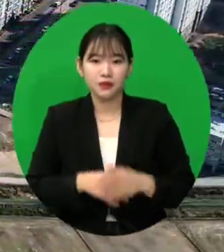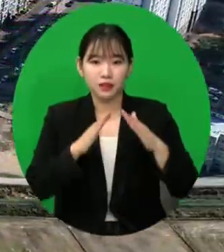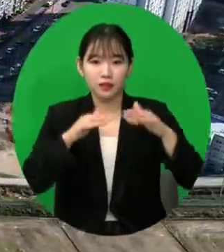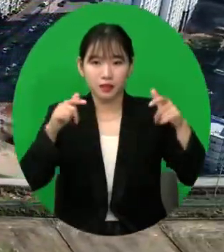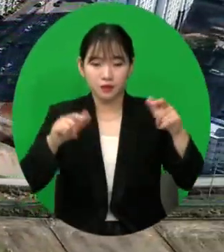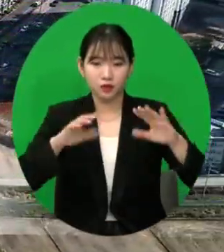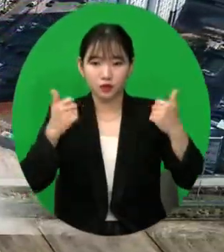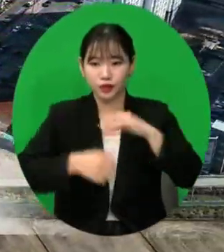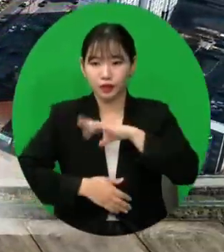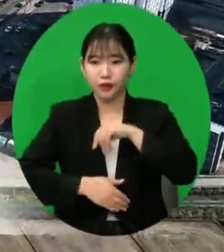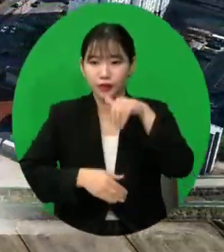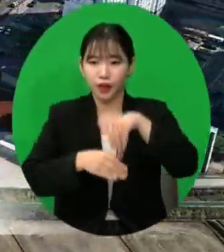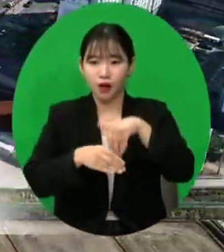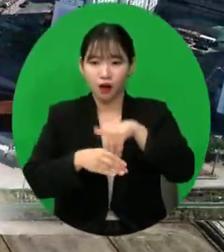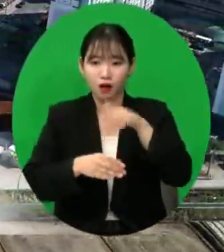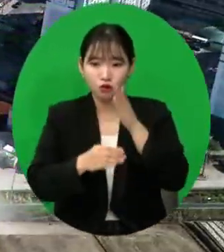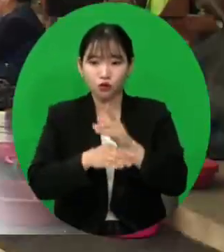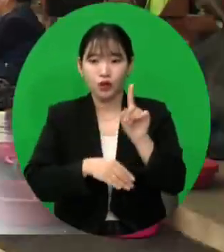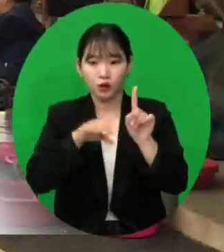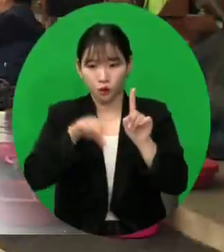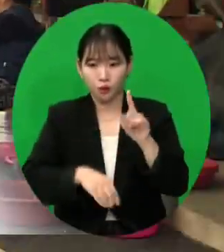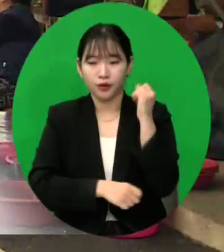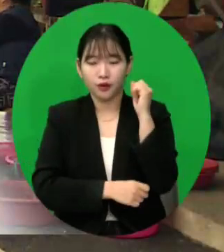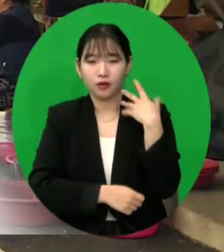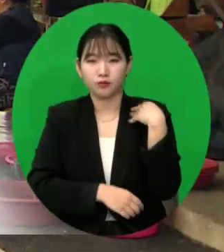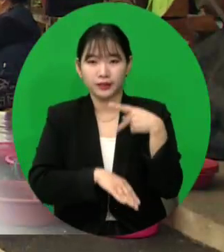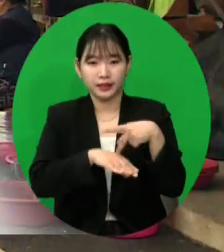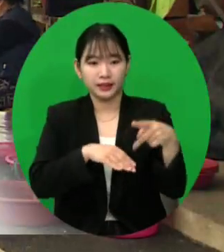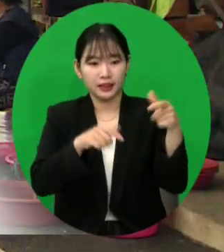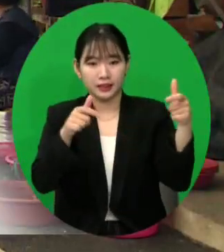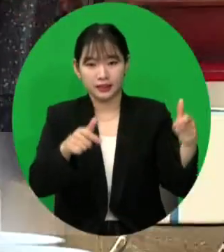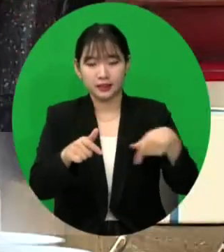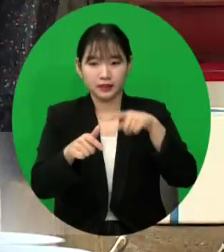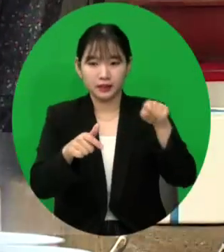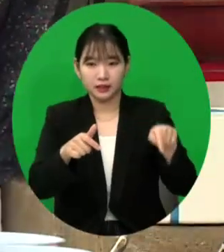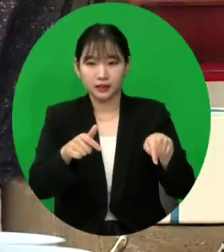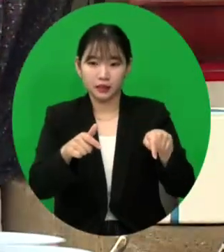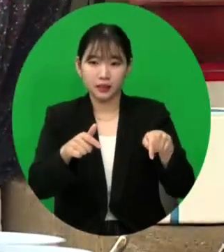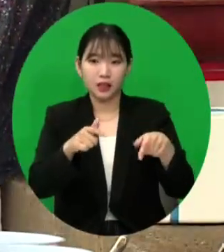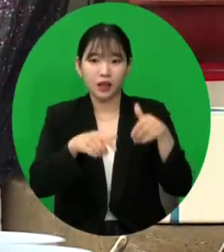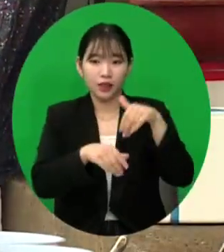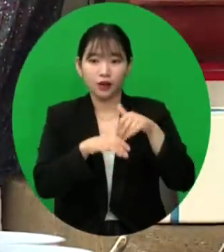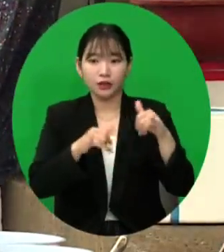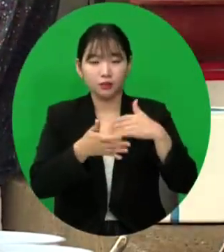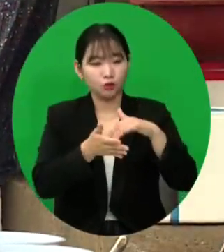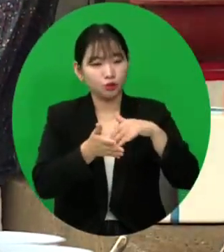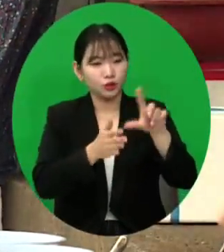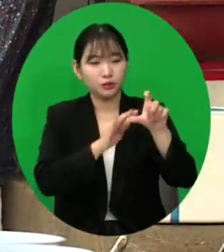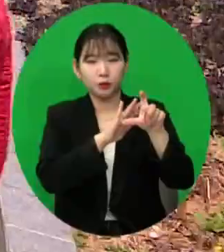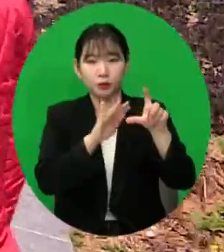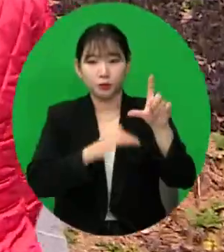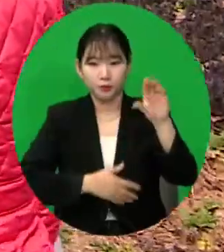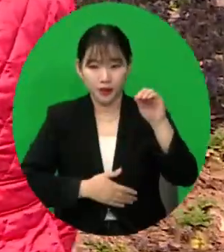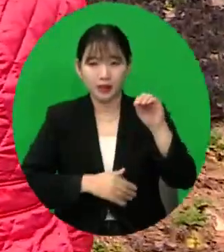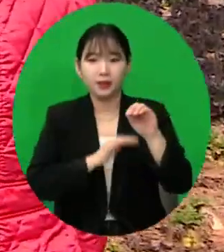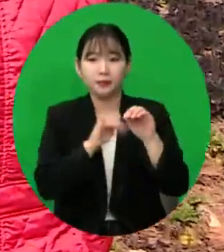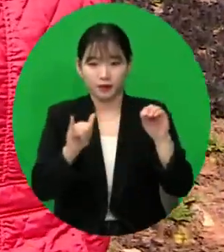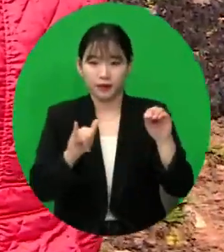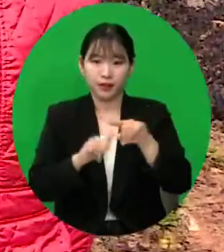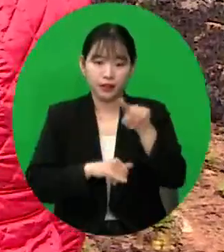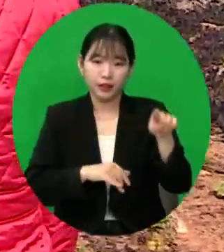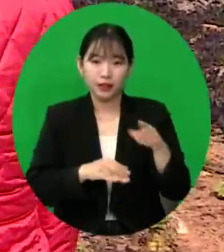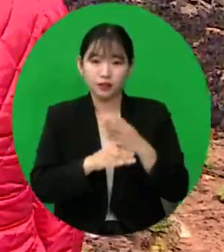전남 지역 국회의원 선거구 가운데 한 곳인 영암 무안 신안 선거구. 선거 구민은 15만여 명입니다.